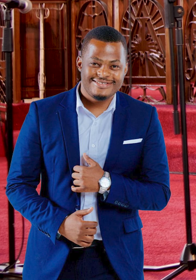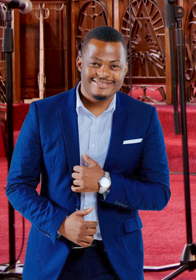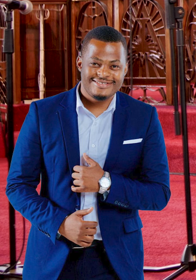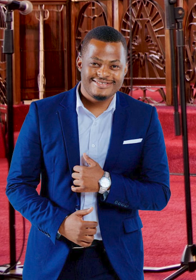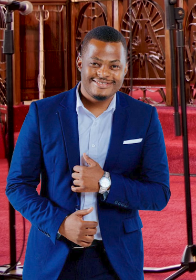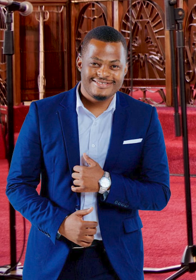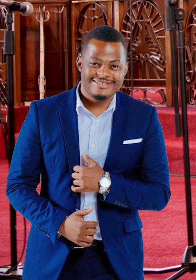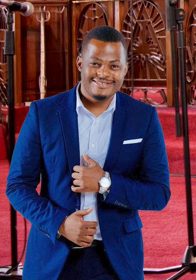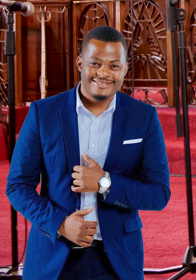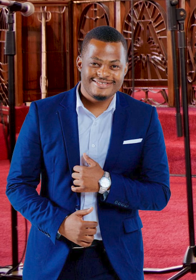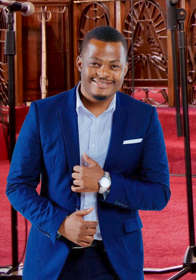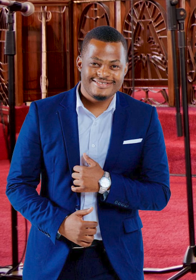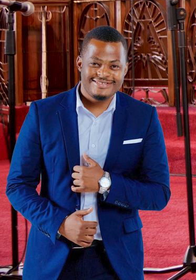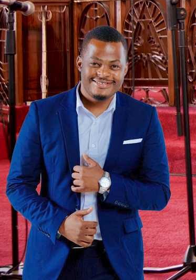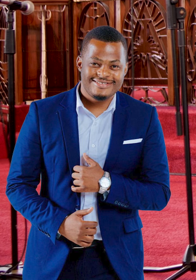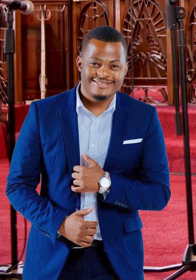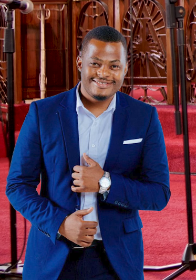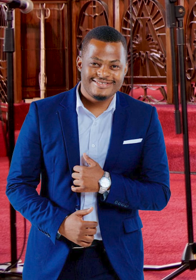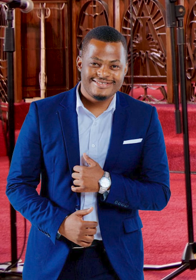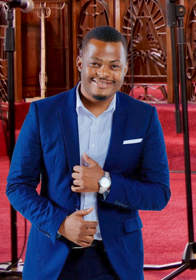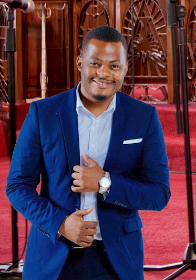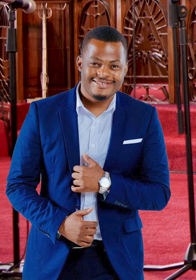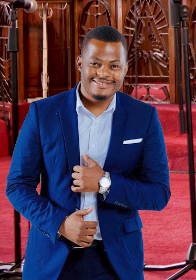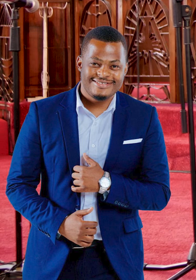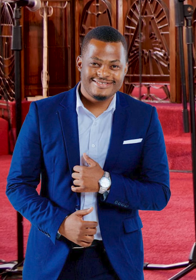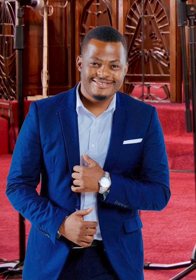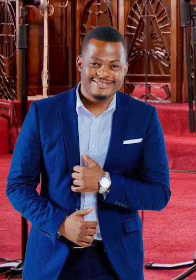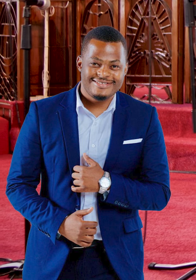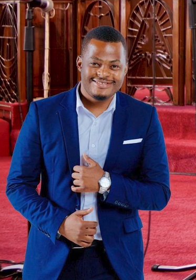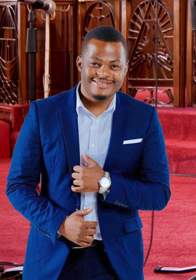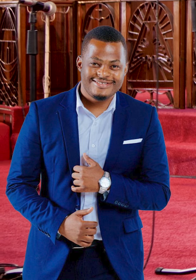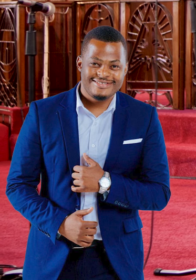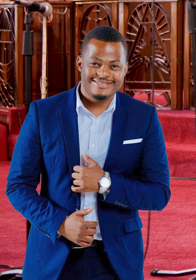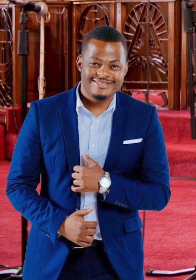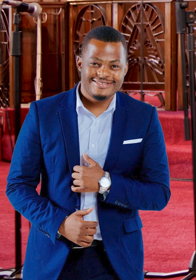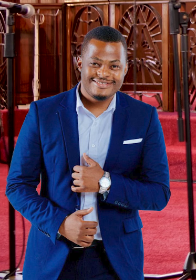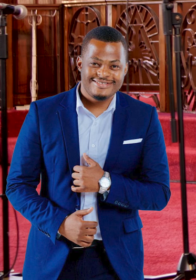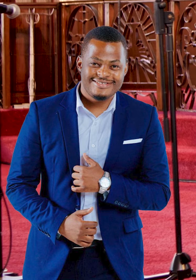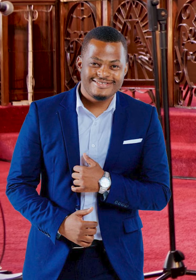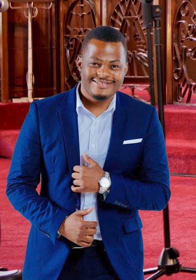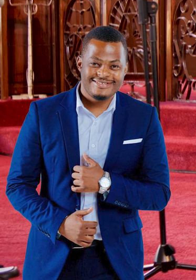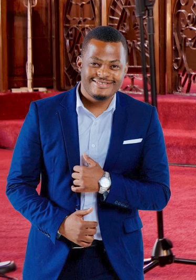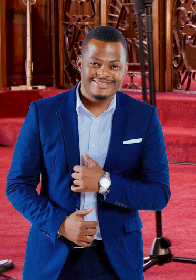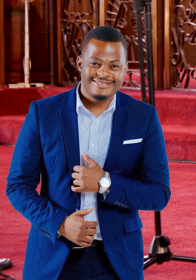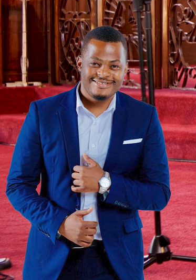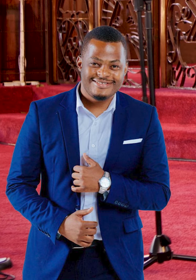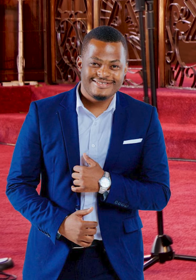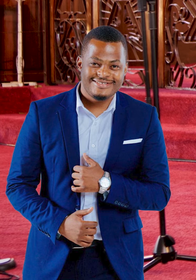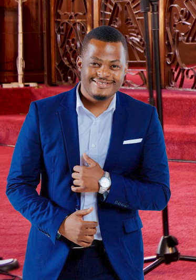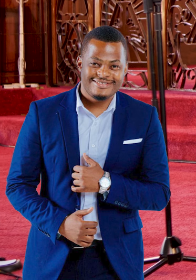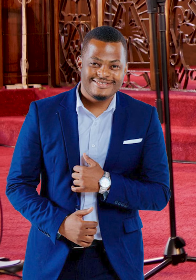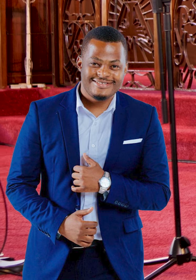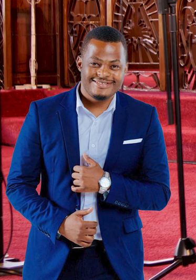TV3 pamoja na Sibongo. Ombeni hakuwa mfanyakazi tu. Ombeni alikuwa ni kiongozi, alikuwa ni rafiki, alikuwa